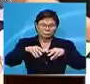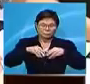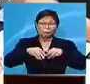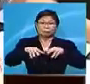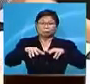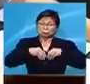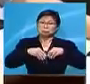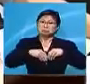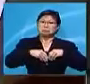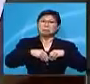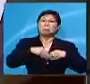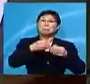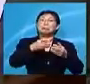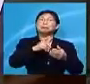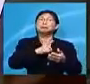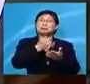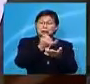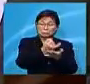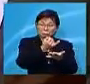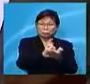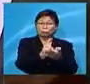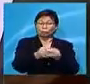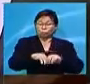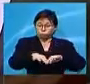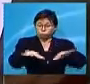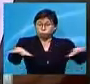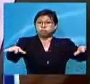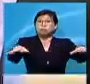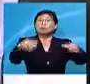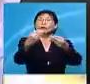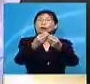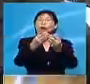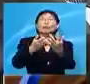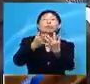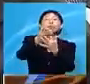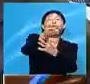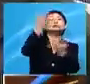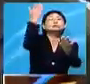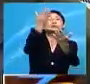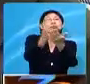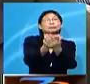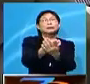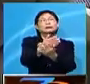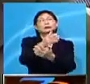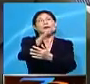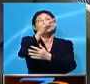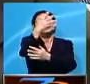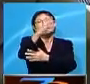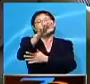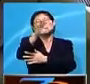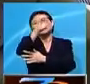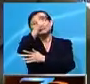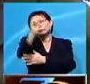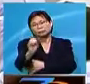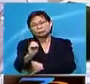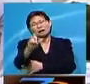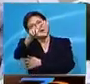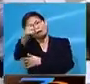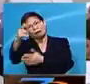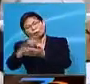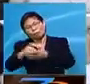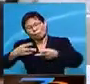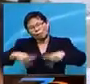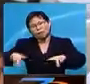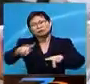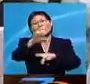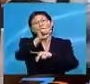Penerimaan terhadap produk takaful juga semakin meluas dengan kadar penembusan meningkat kepada hampir 15%. Selain itu,